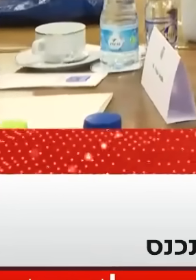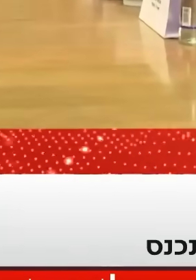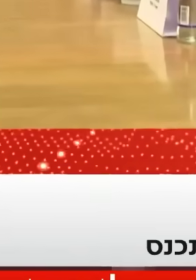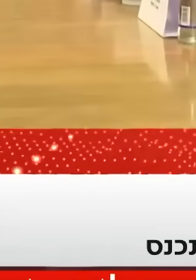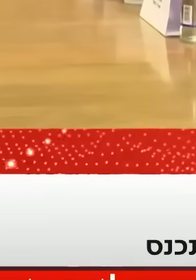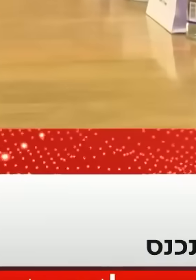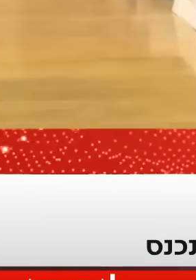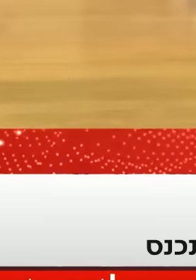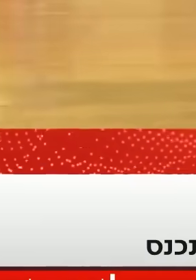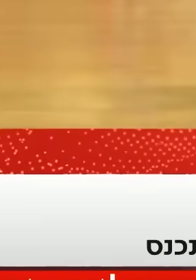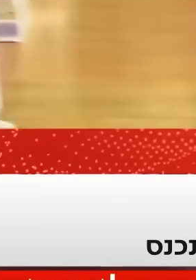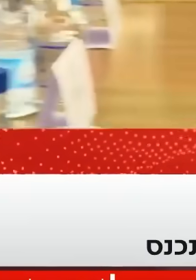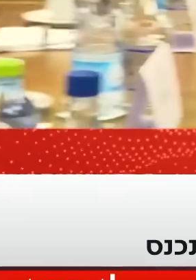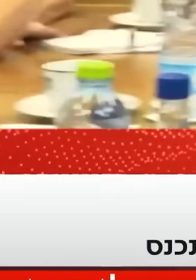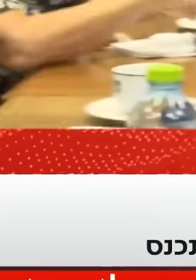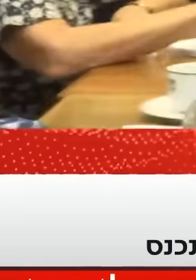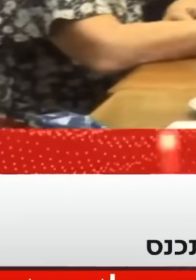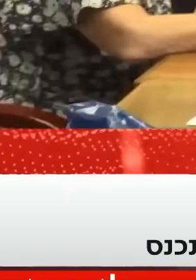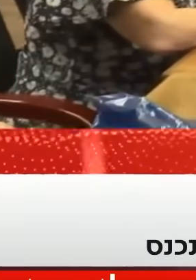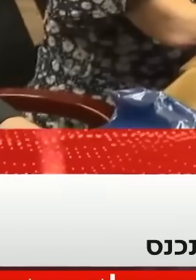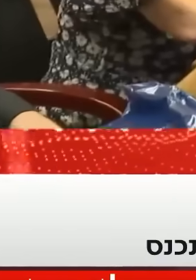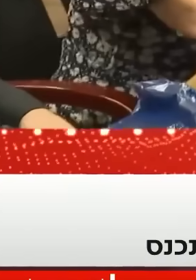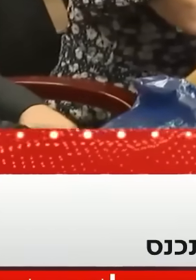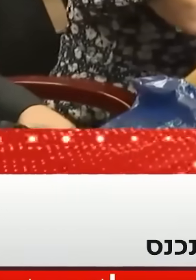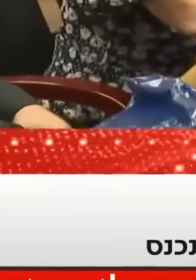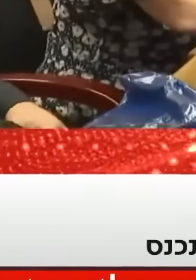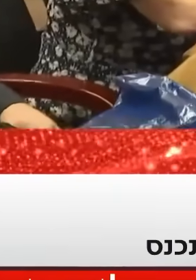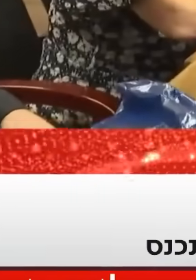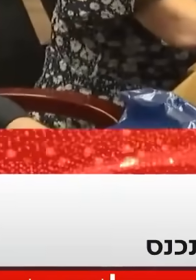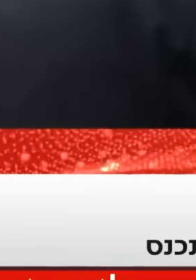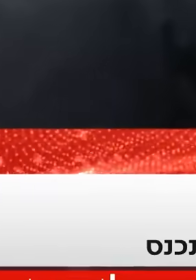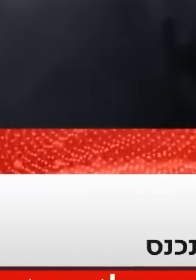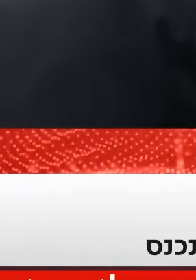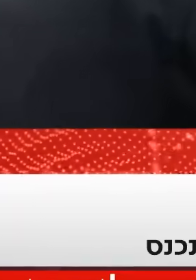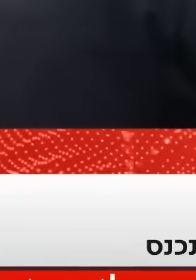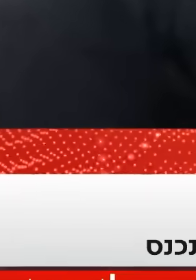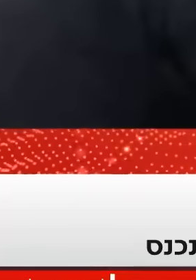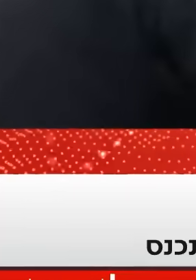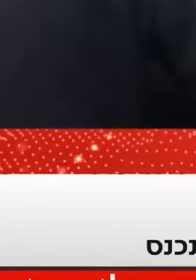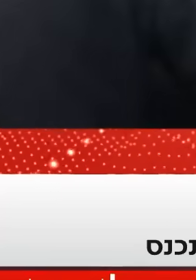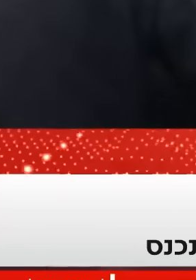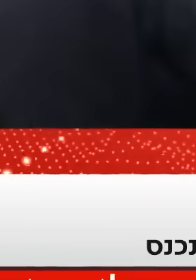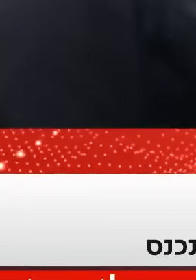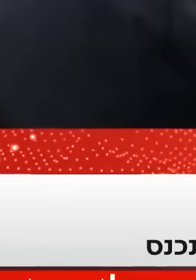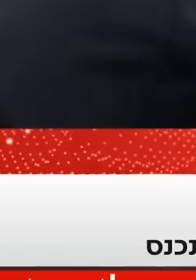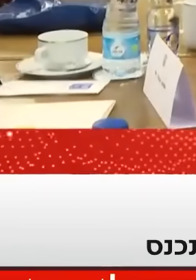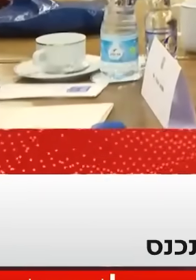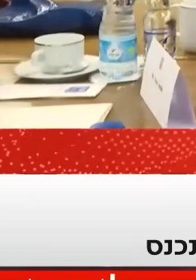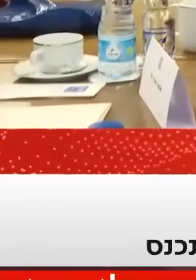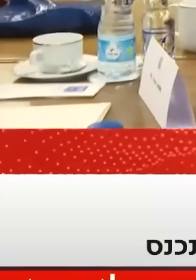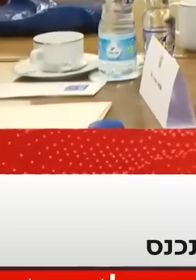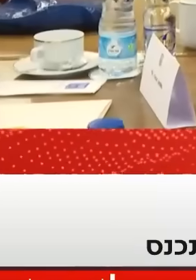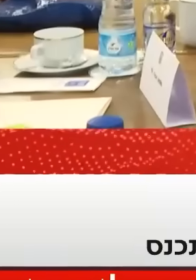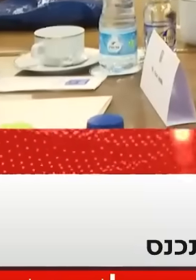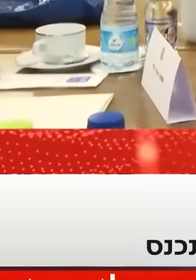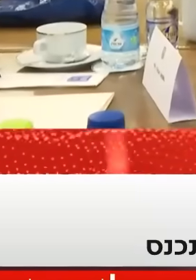יכונס הקבינט המדיני-ביטחוני. כל זה קורה כאמור בשעות מכריעות בסוגיה הזו, כשישראל מאותתת,